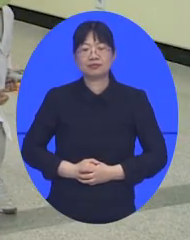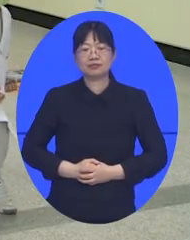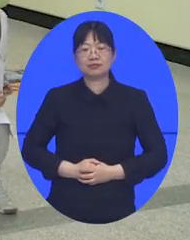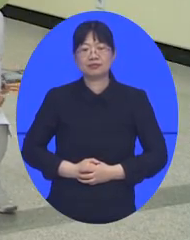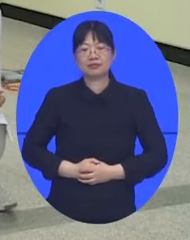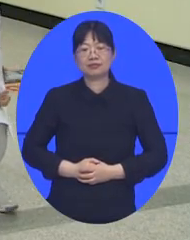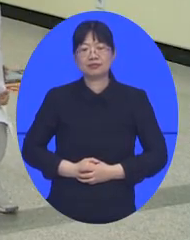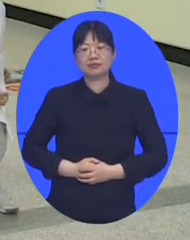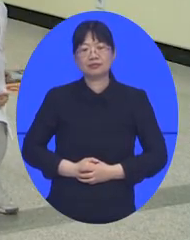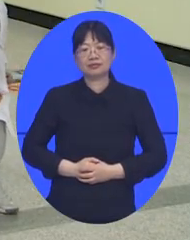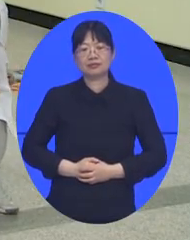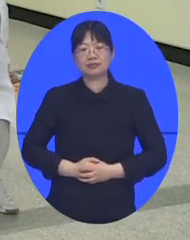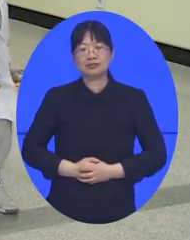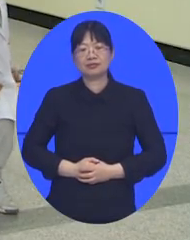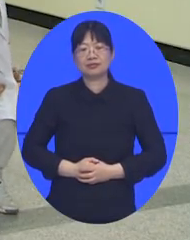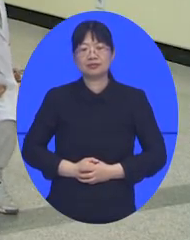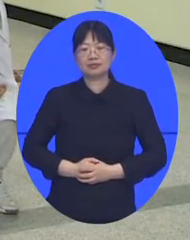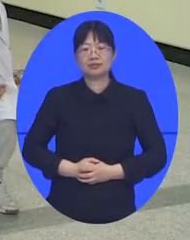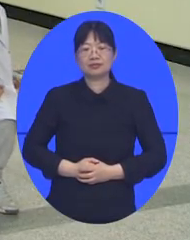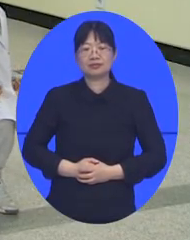경기 gtb 서문영입니다